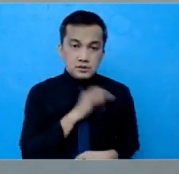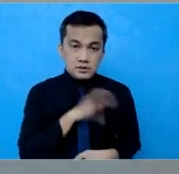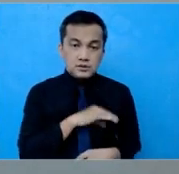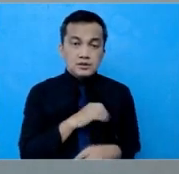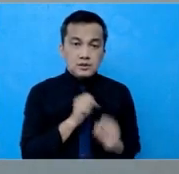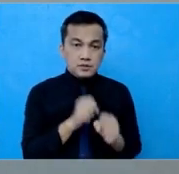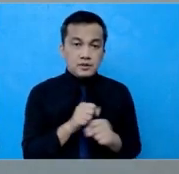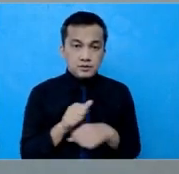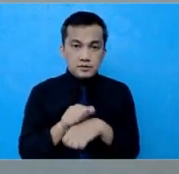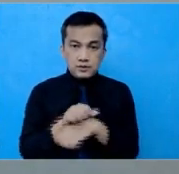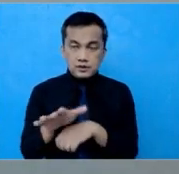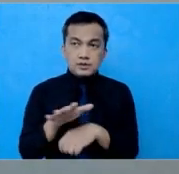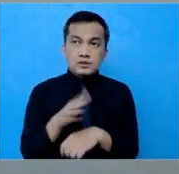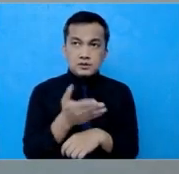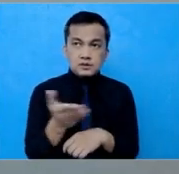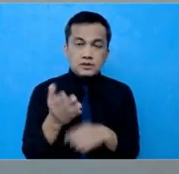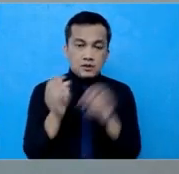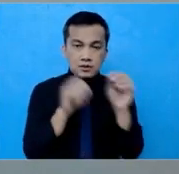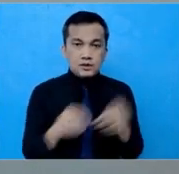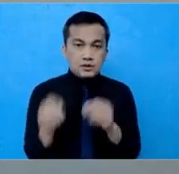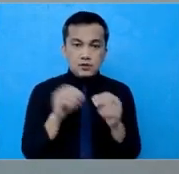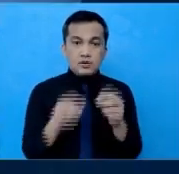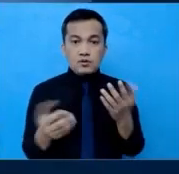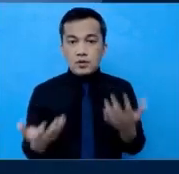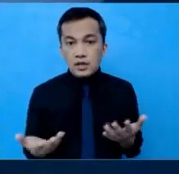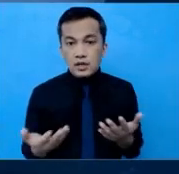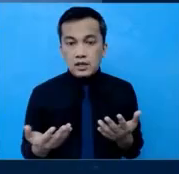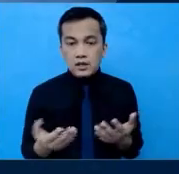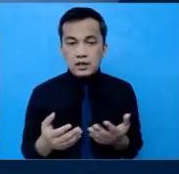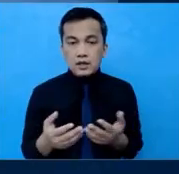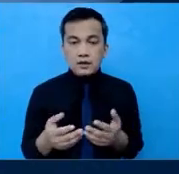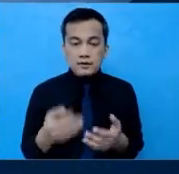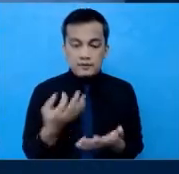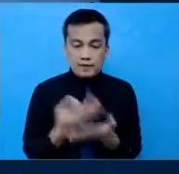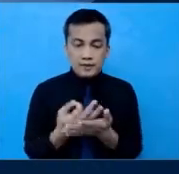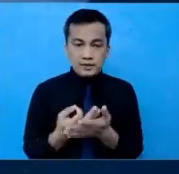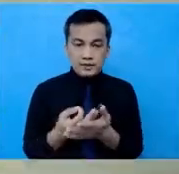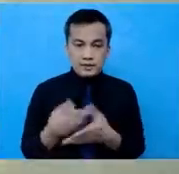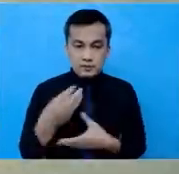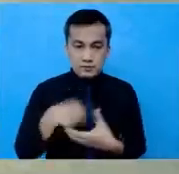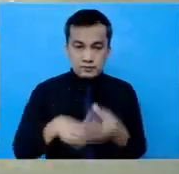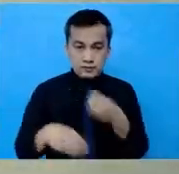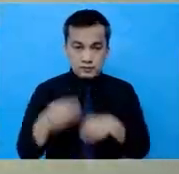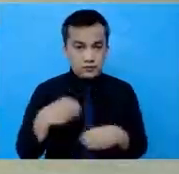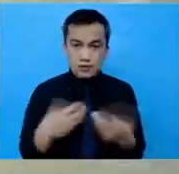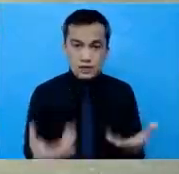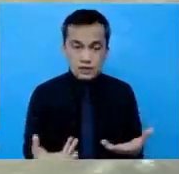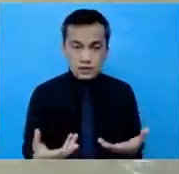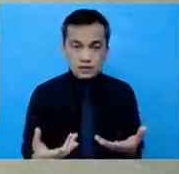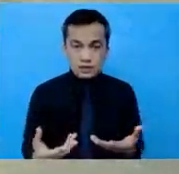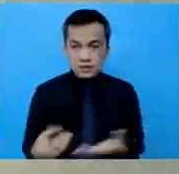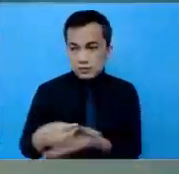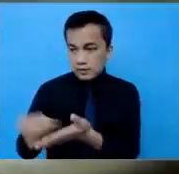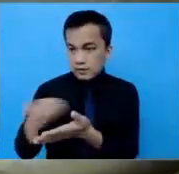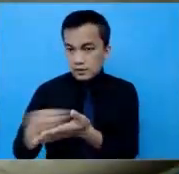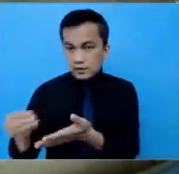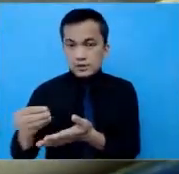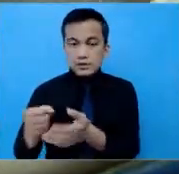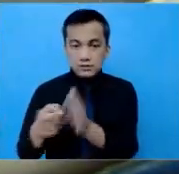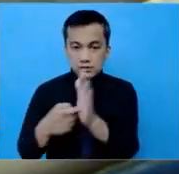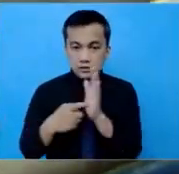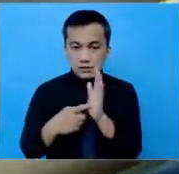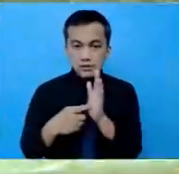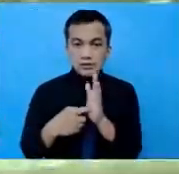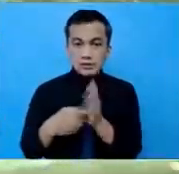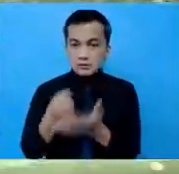ang kanilang operations dahil wala po silang cash flow at hindi po sila makakapagbili ng mga requirements, hindi po sila pwede magpasahod,